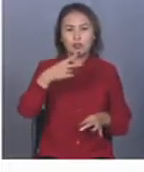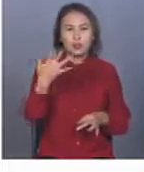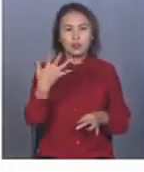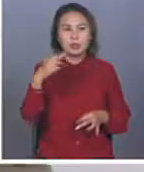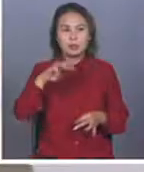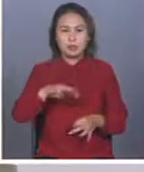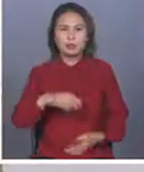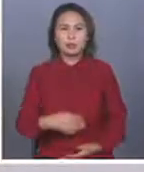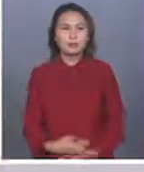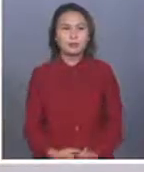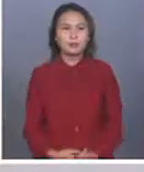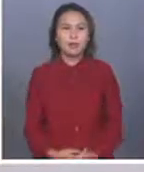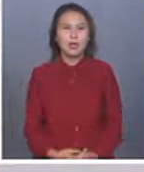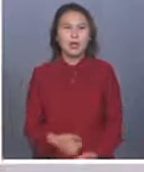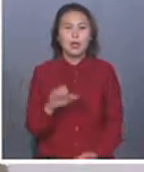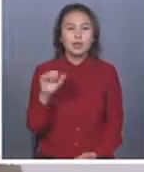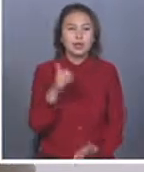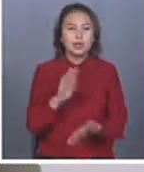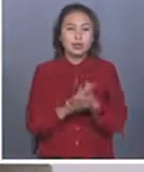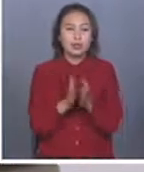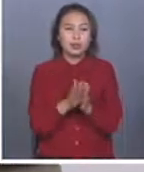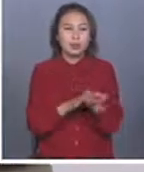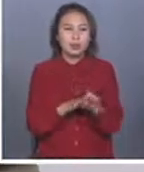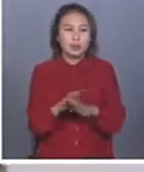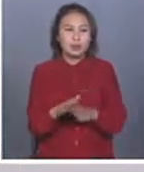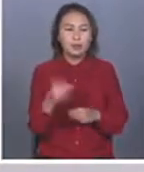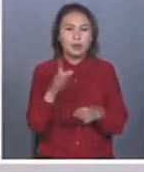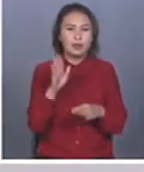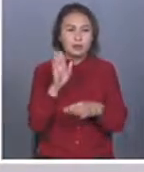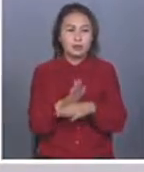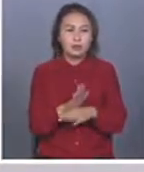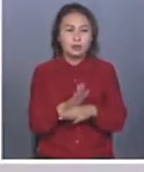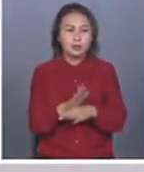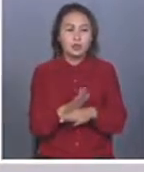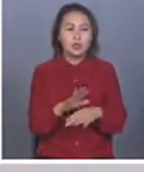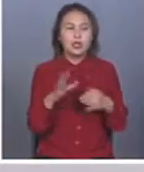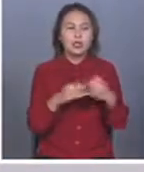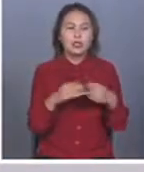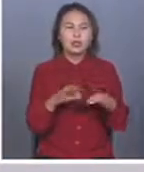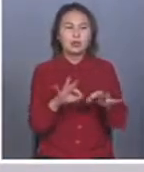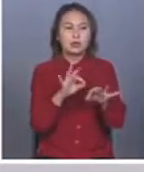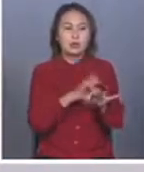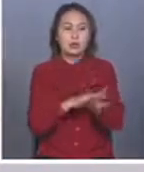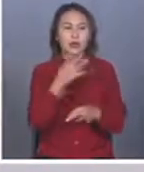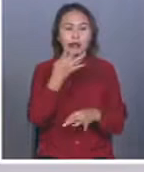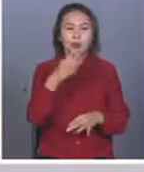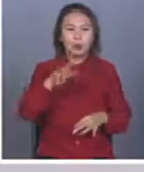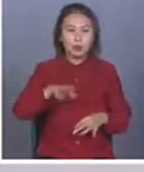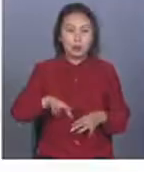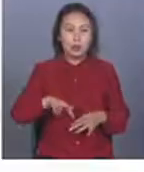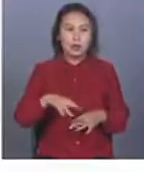метр. Алдымен шартын құрып аламыз. Белгіленгені бойынша жер телімінің ұзындығы 40 метрге тең,